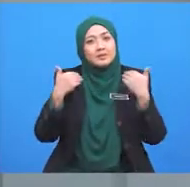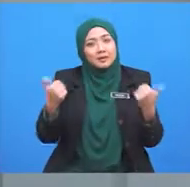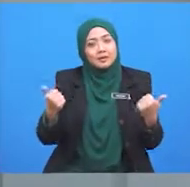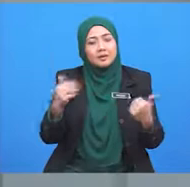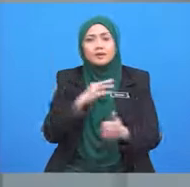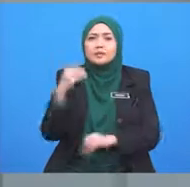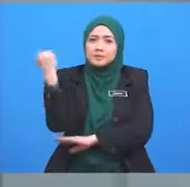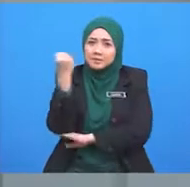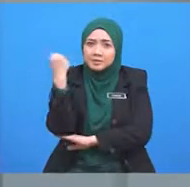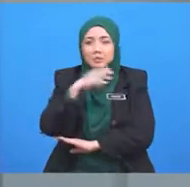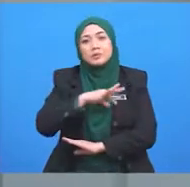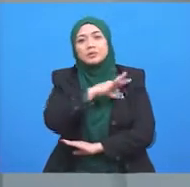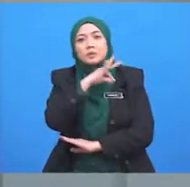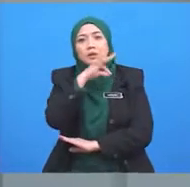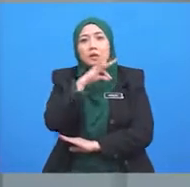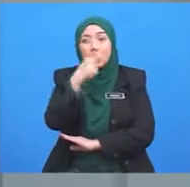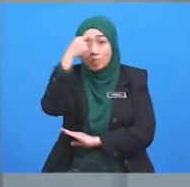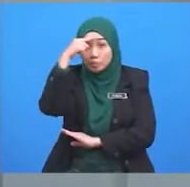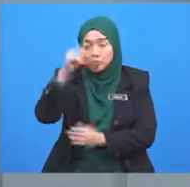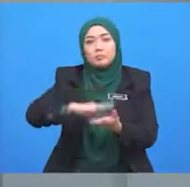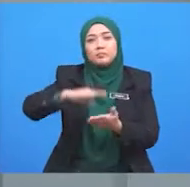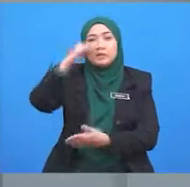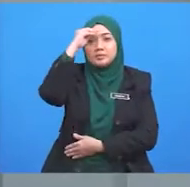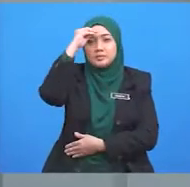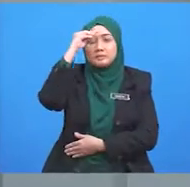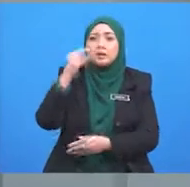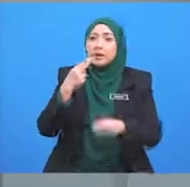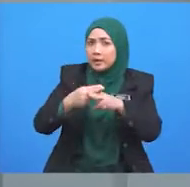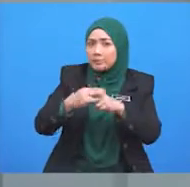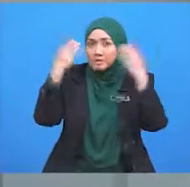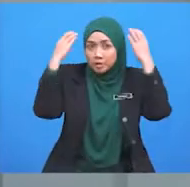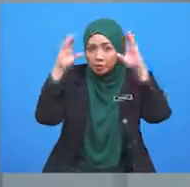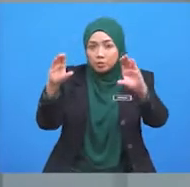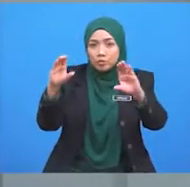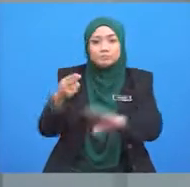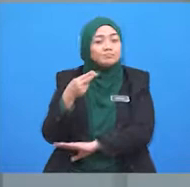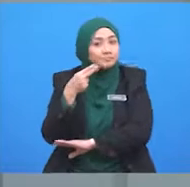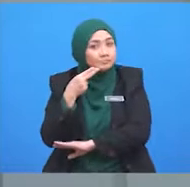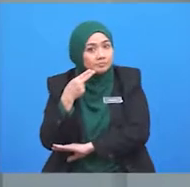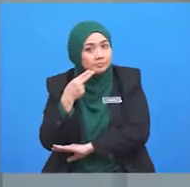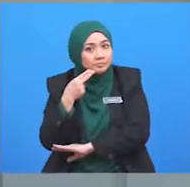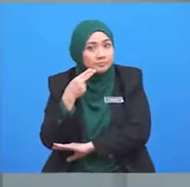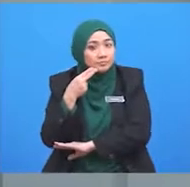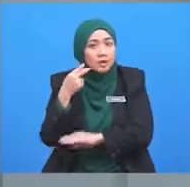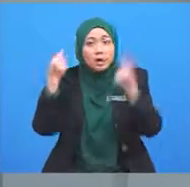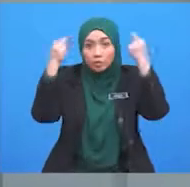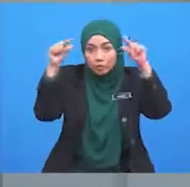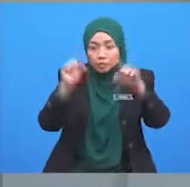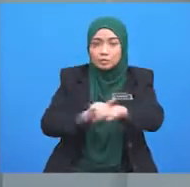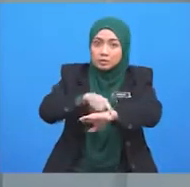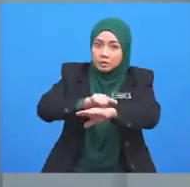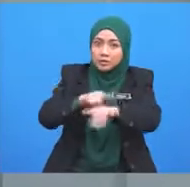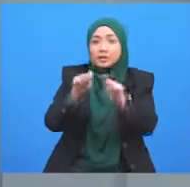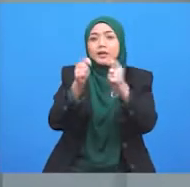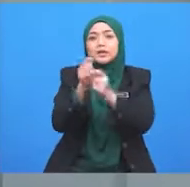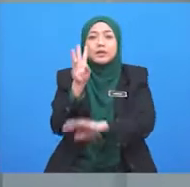dan sentiasa bersemangat untuk menuntut ilmu. Nama cikgu Usinah binti Nogmin, guru geografi tingkatan 6